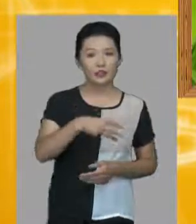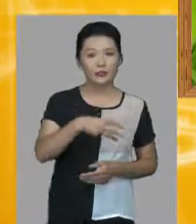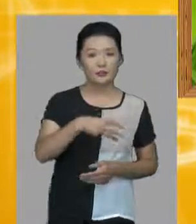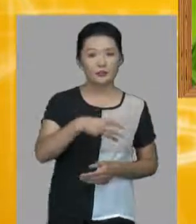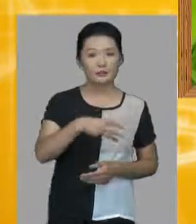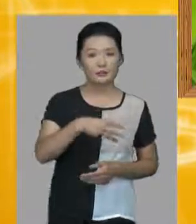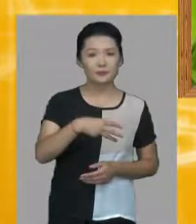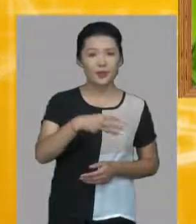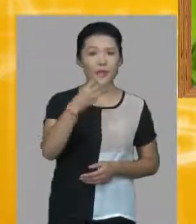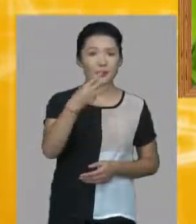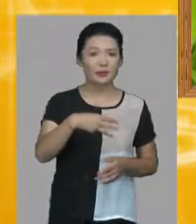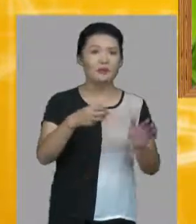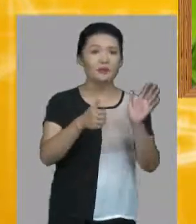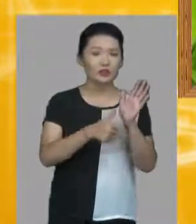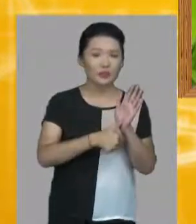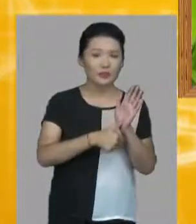Тридцать,